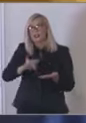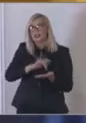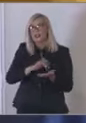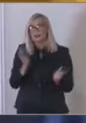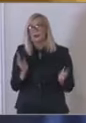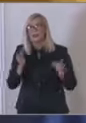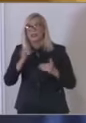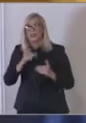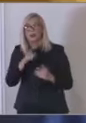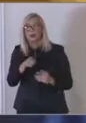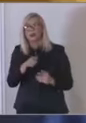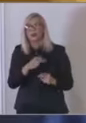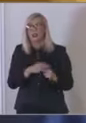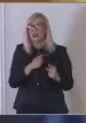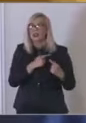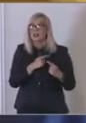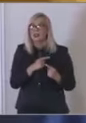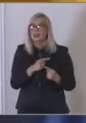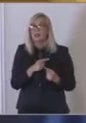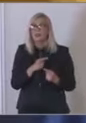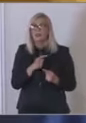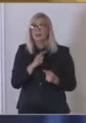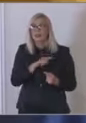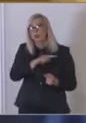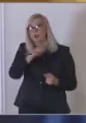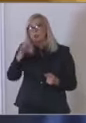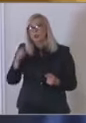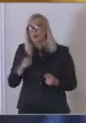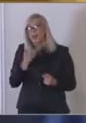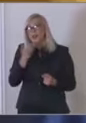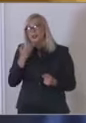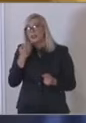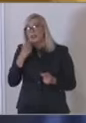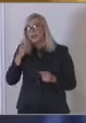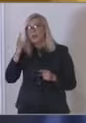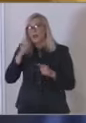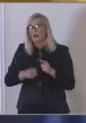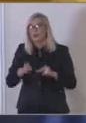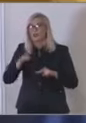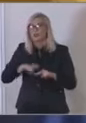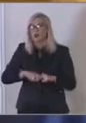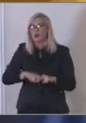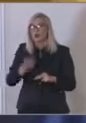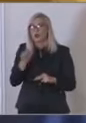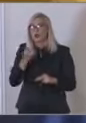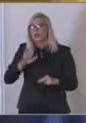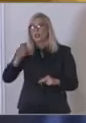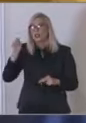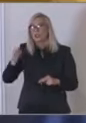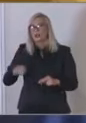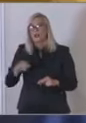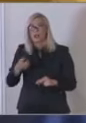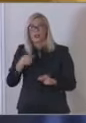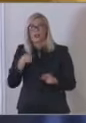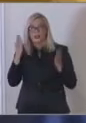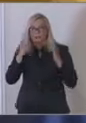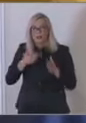një vendim përfundimtar të gjykatës. Ne besoj që edhe në të kaluarën, kur liderët